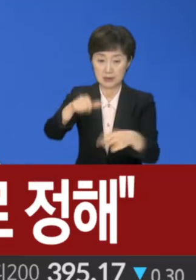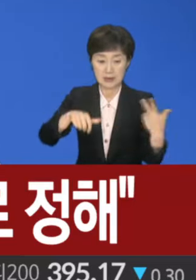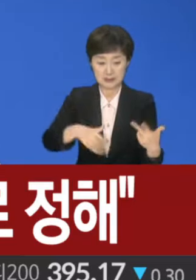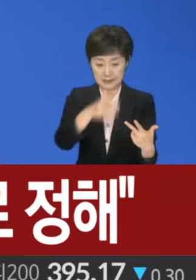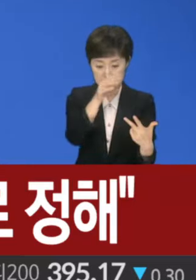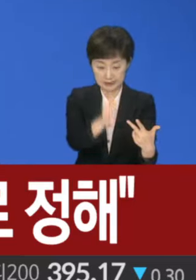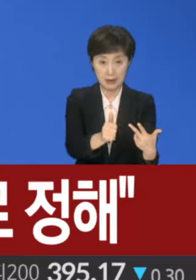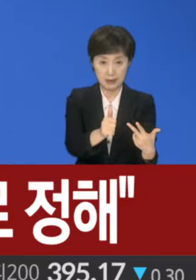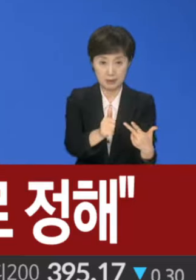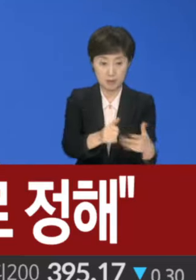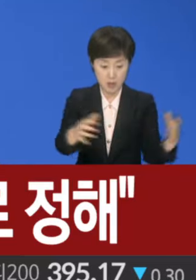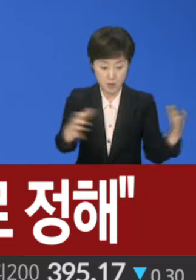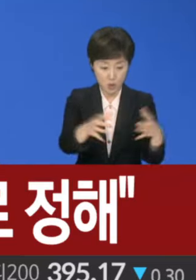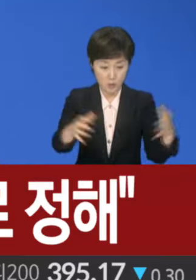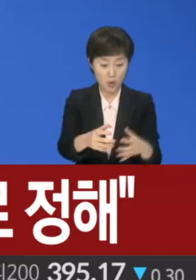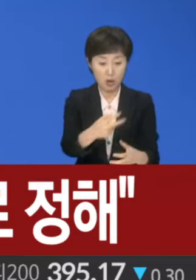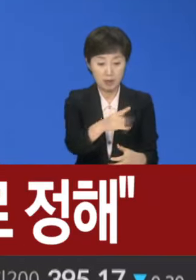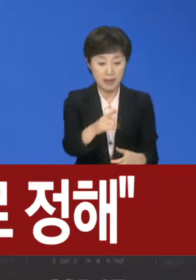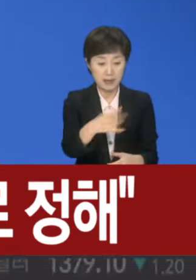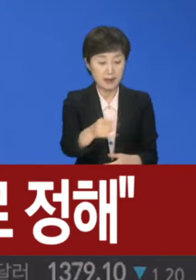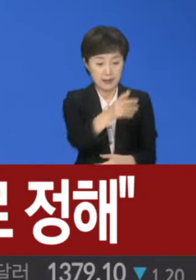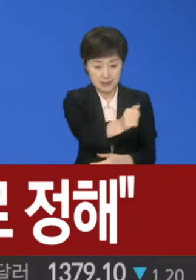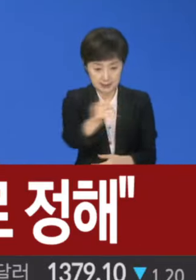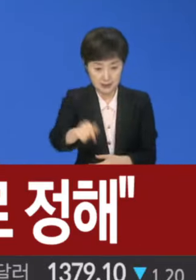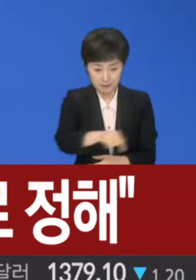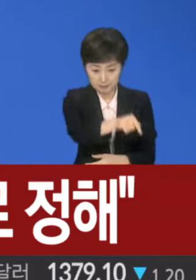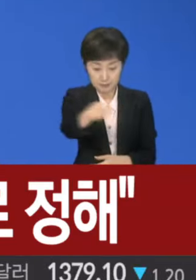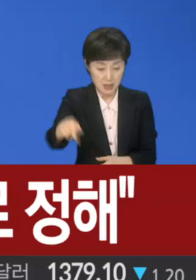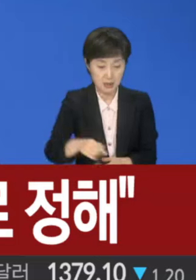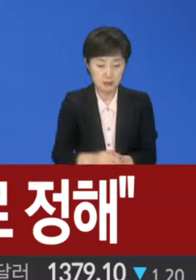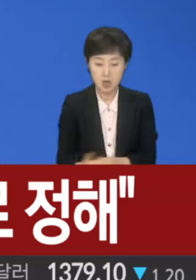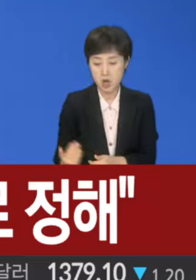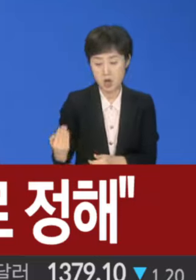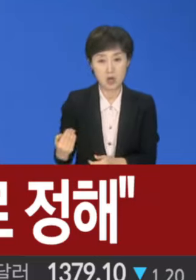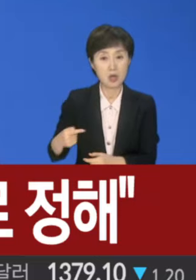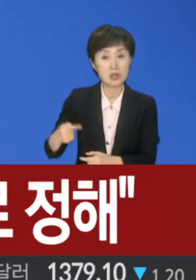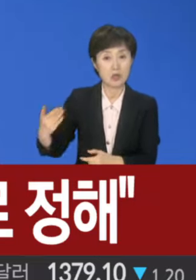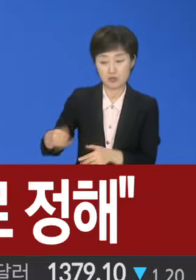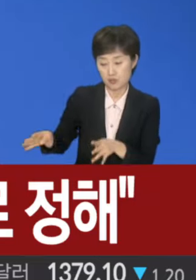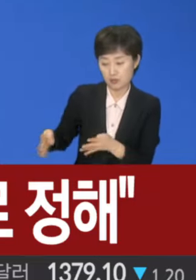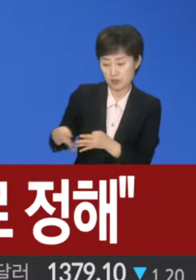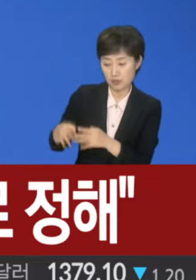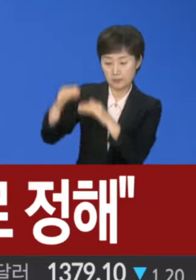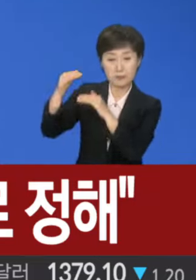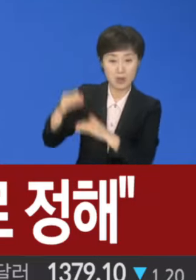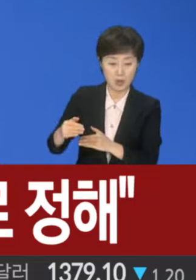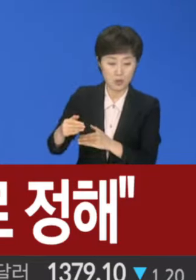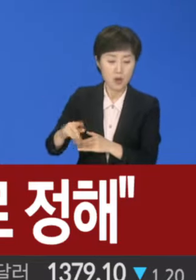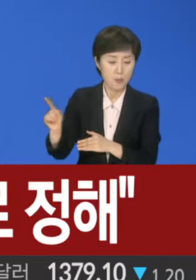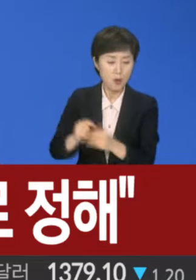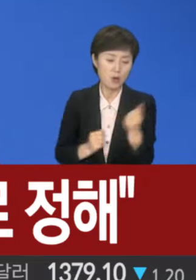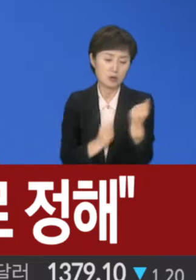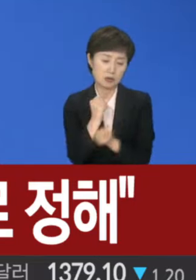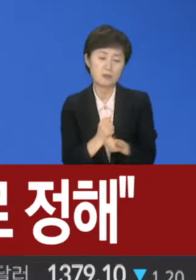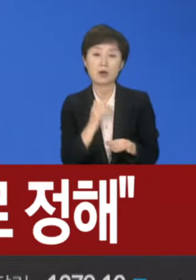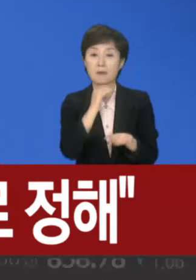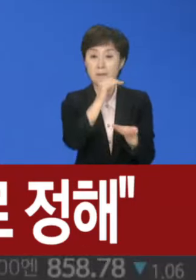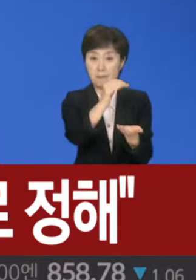현장 지휘소에 소집된 대대장 등 현장 지휘관들에게 전날 소방 측과 협의된 작전 지역 설명과 함께